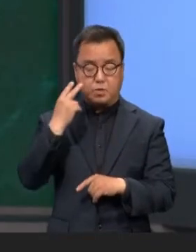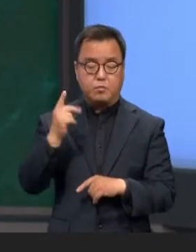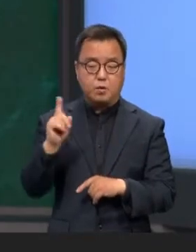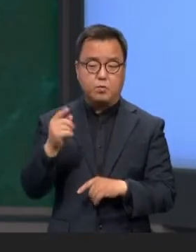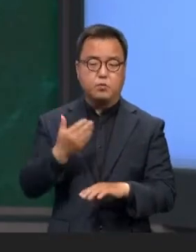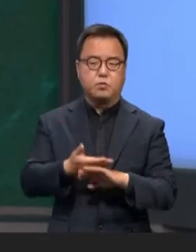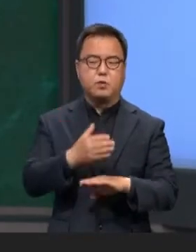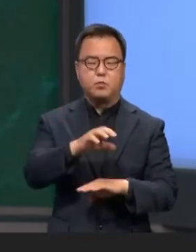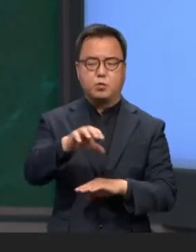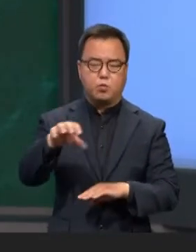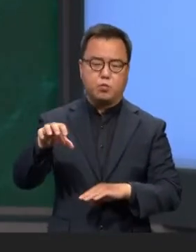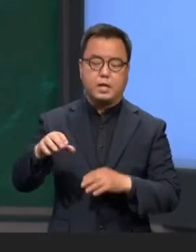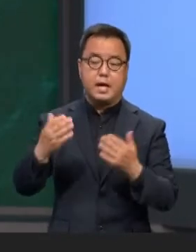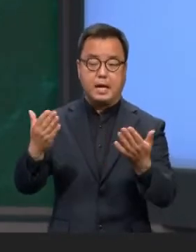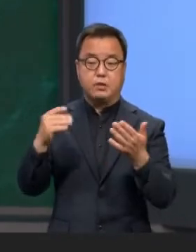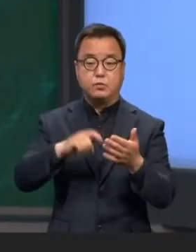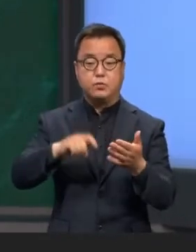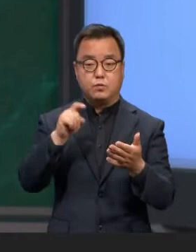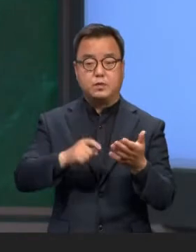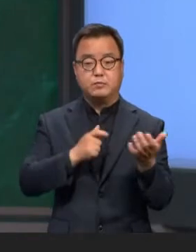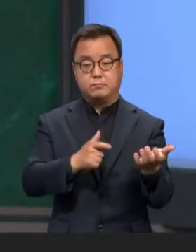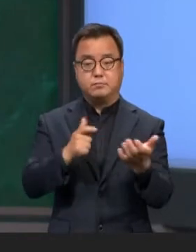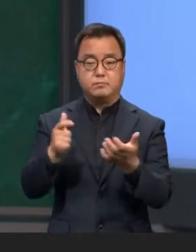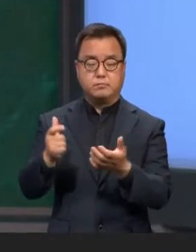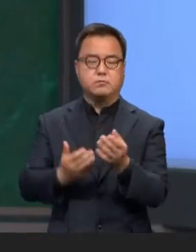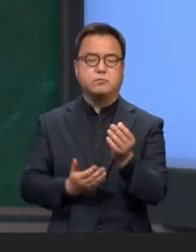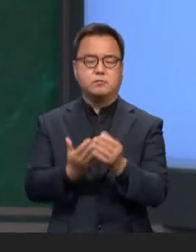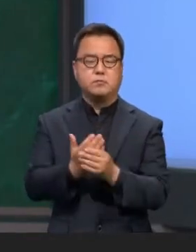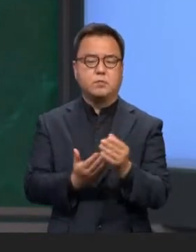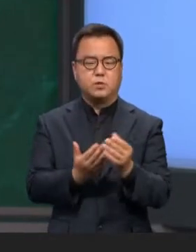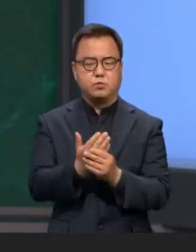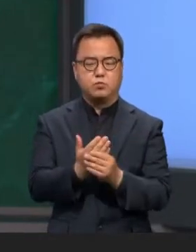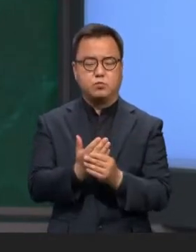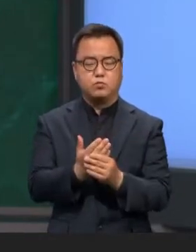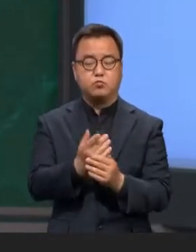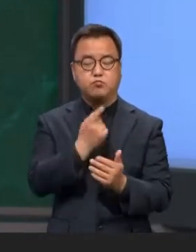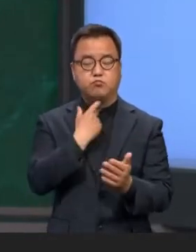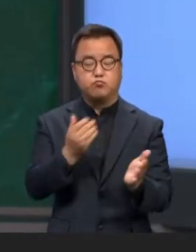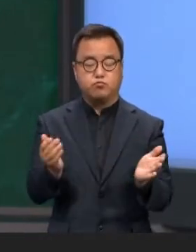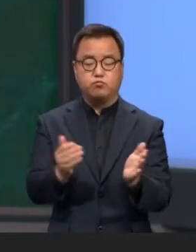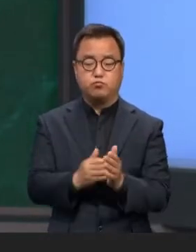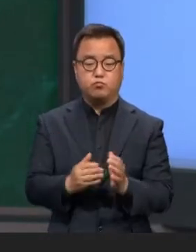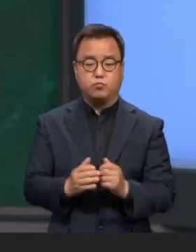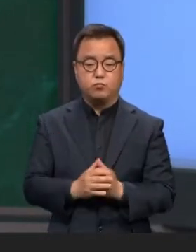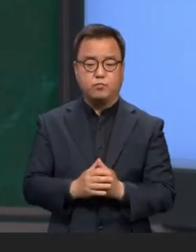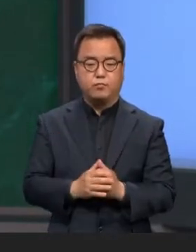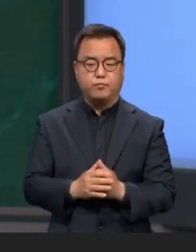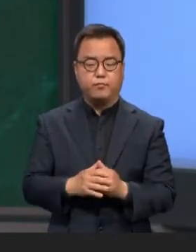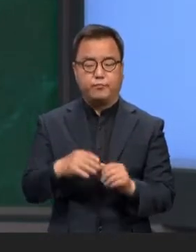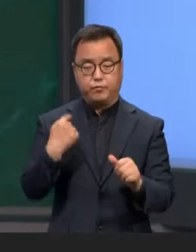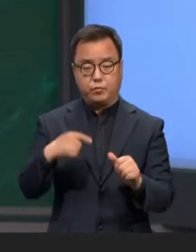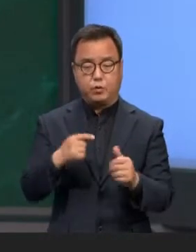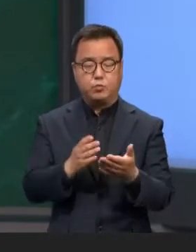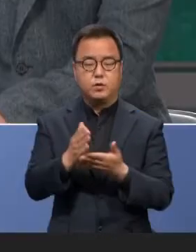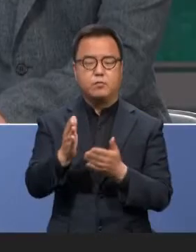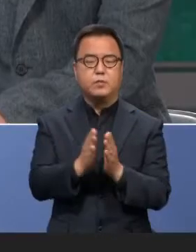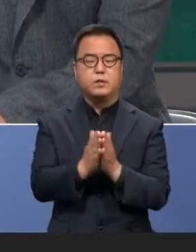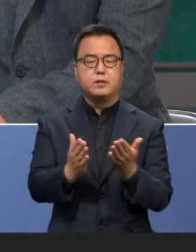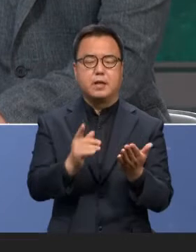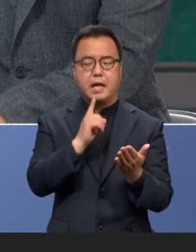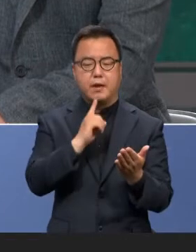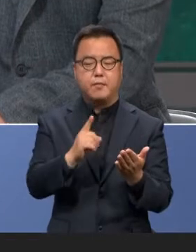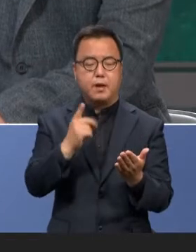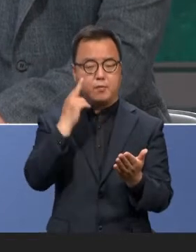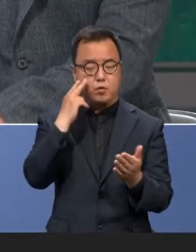버지니아 공대 를 비롯해서 교육기관에서 도 크고 작은 총기 난사 사건이 있었습니다 에듀케이션 위크 에 따르면 미국 교육부도